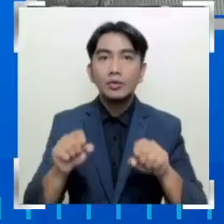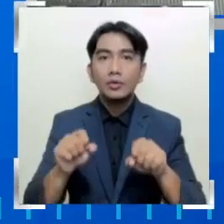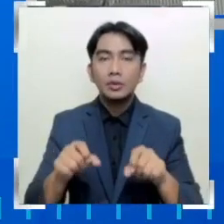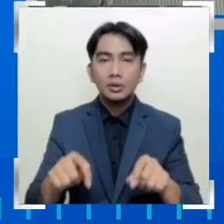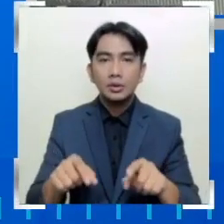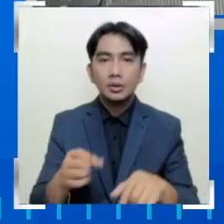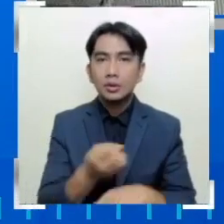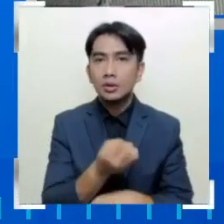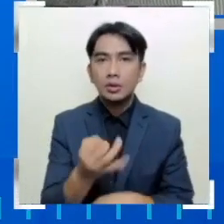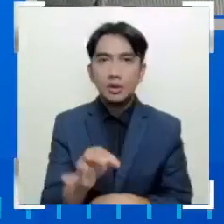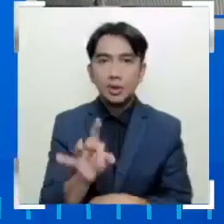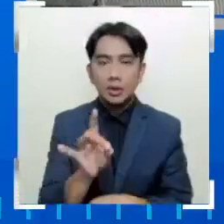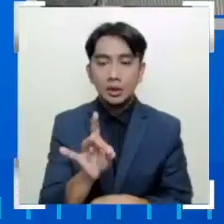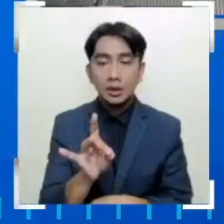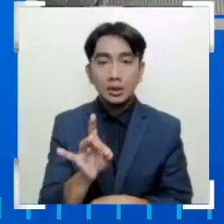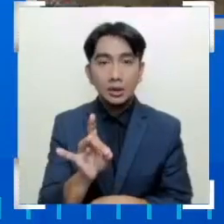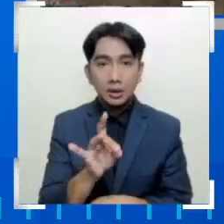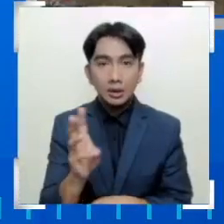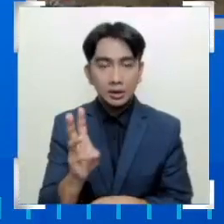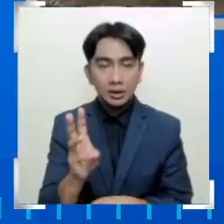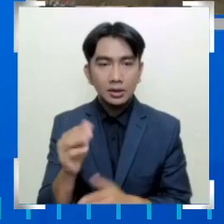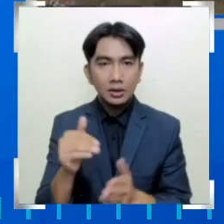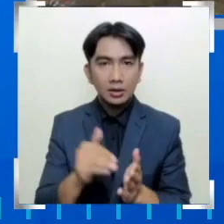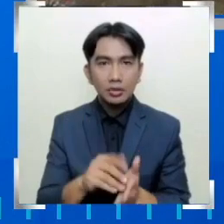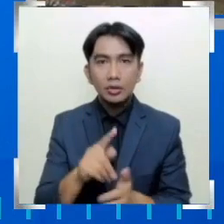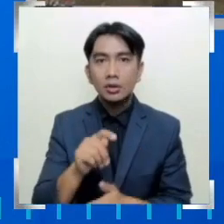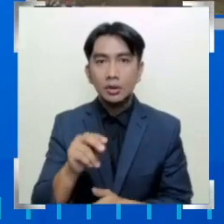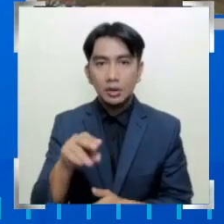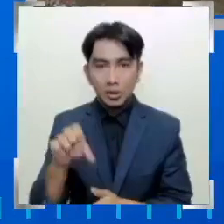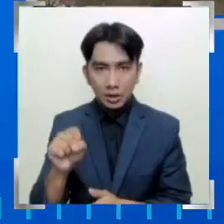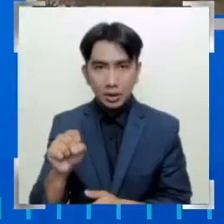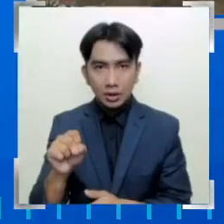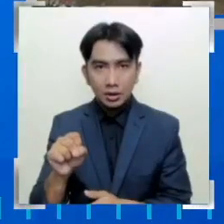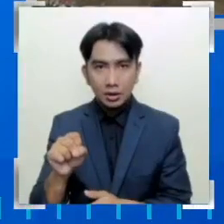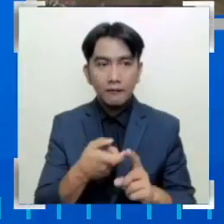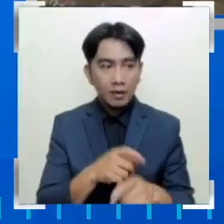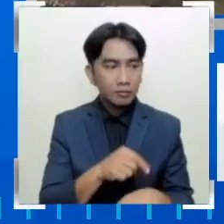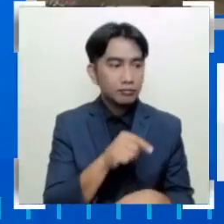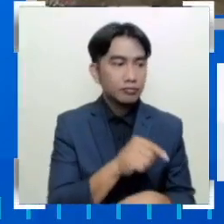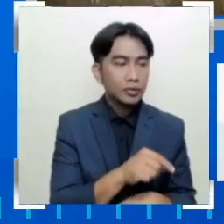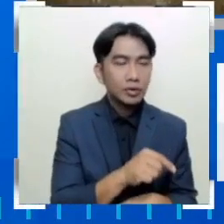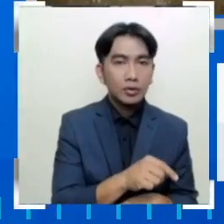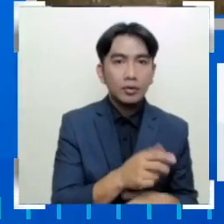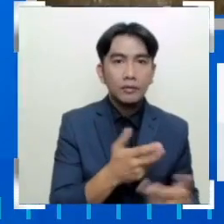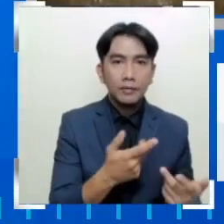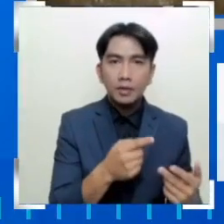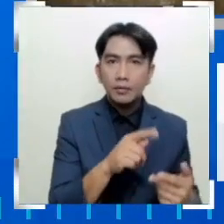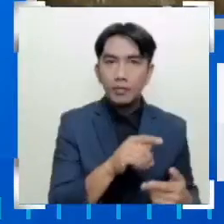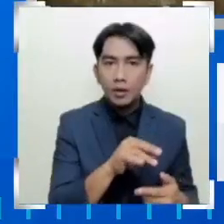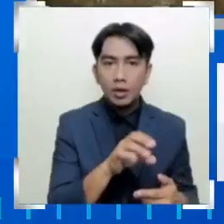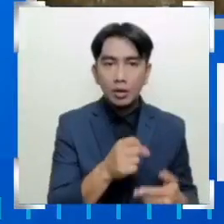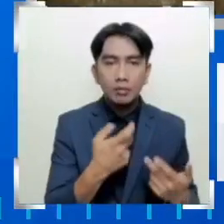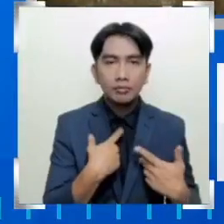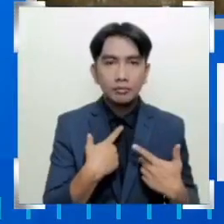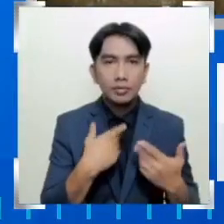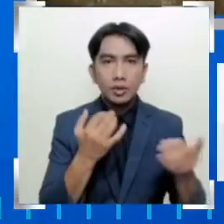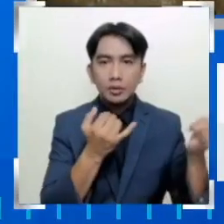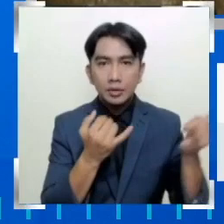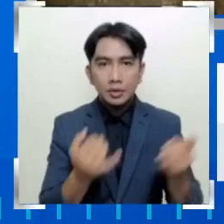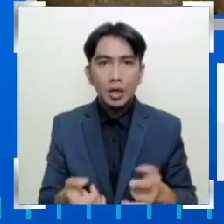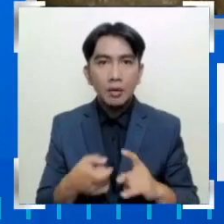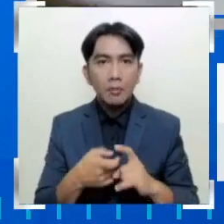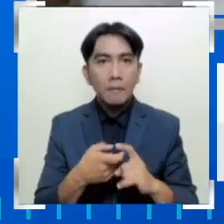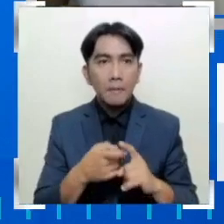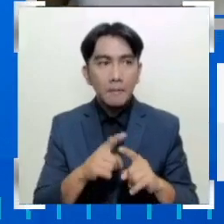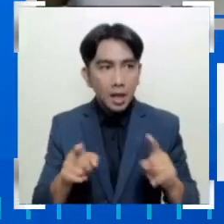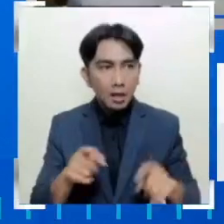86,000 metric tons na imported na asukal mula sa 440,000 metric tons na inaprubahang angkatin pero kinwestiyon ang